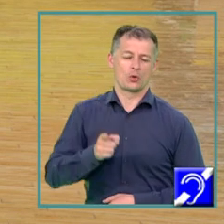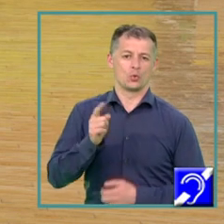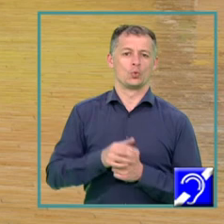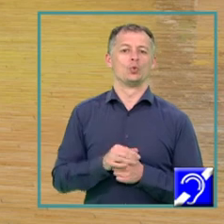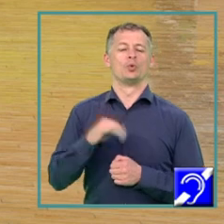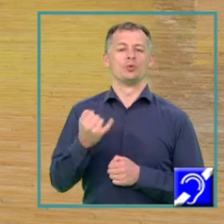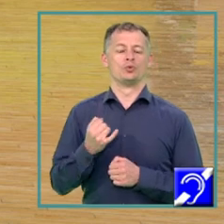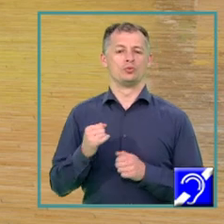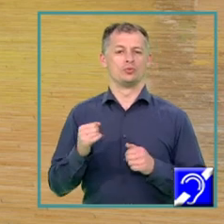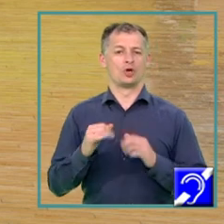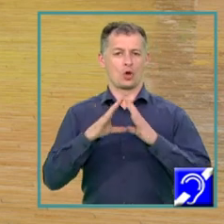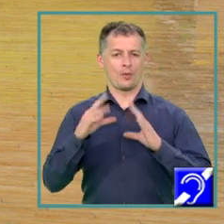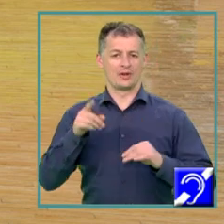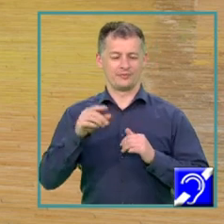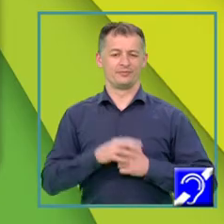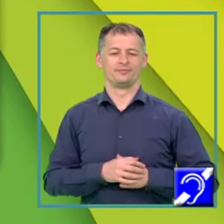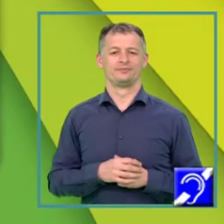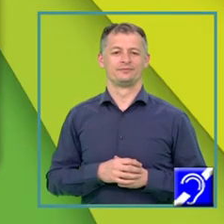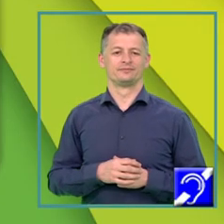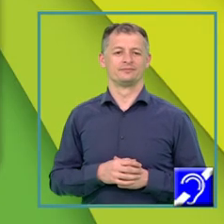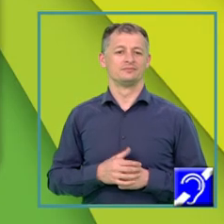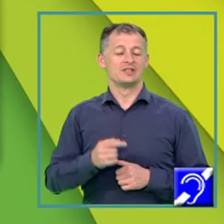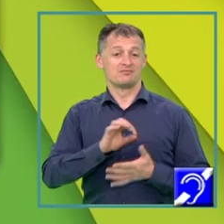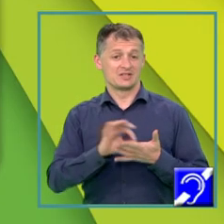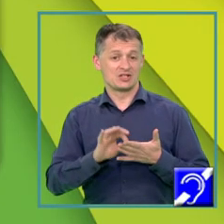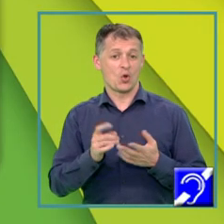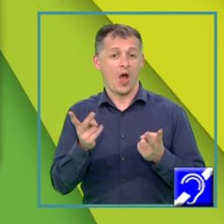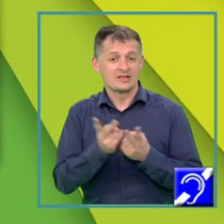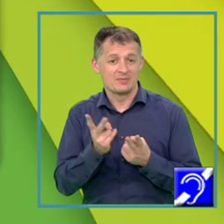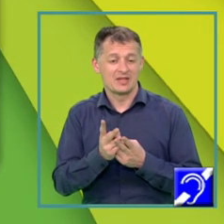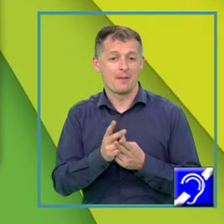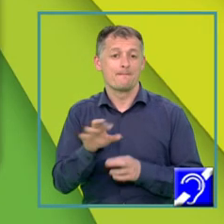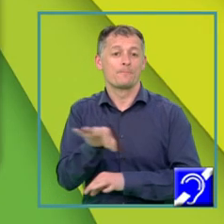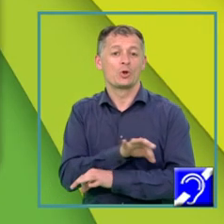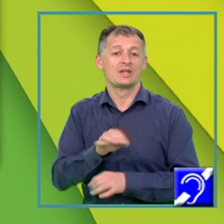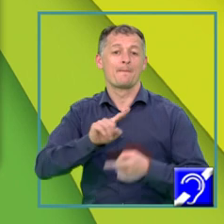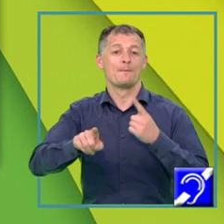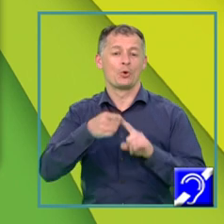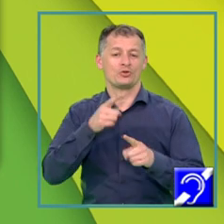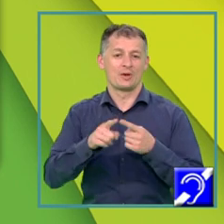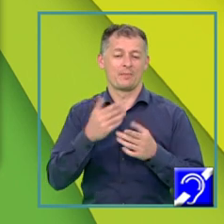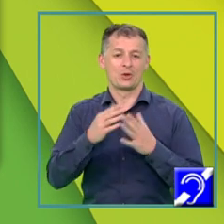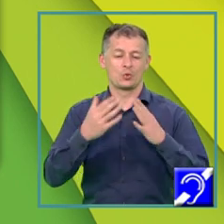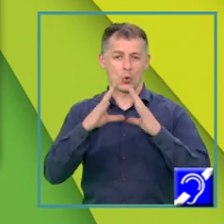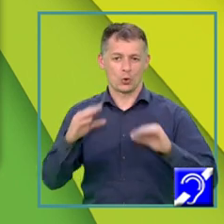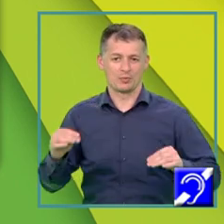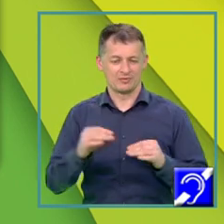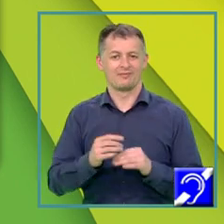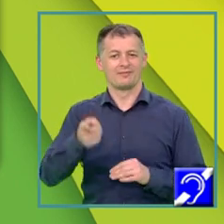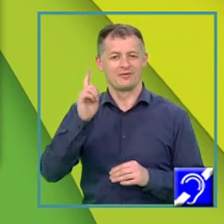7. Menționați o asemănare între prevederile a două proiecte politice referitoare la statul român elaborate în